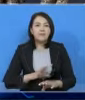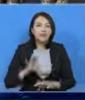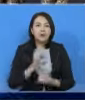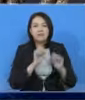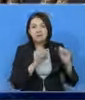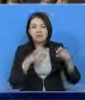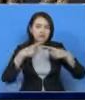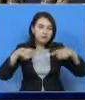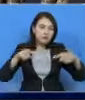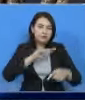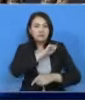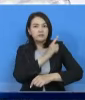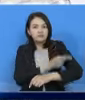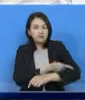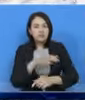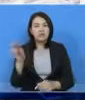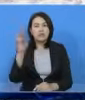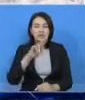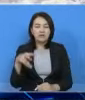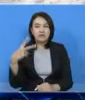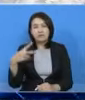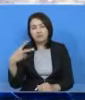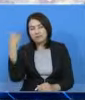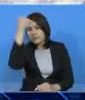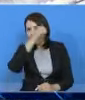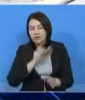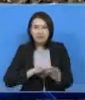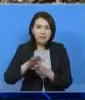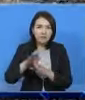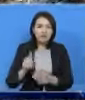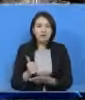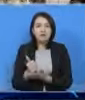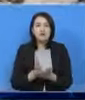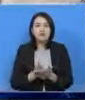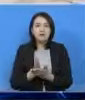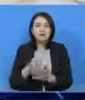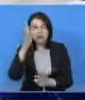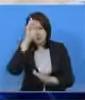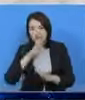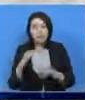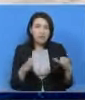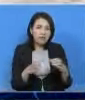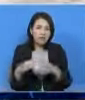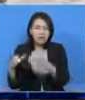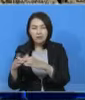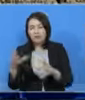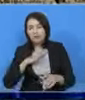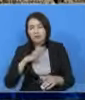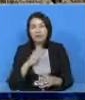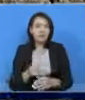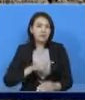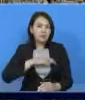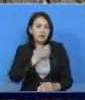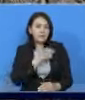представителями других силовых структур в январе 2022 года выполняли службу по охране государственных объектов, за что и были